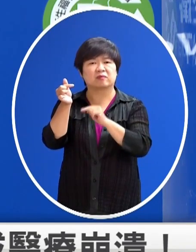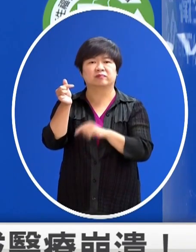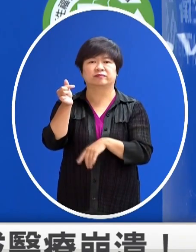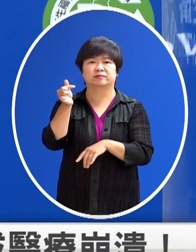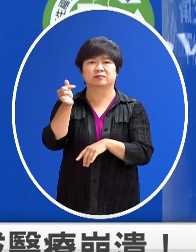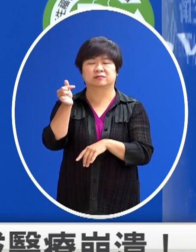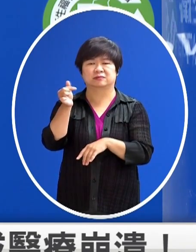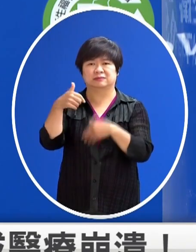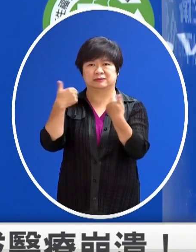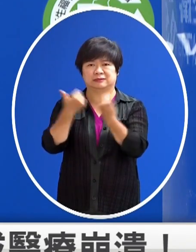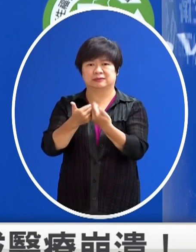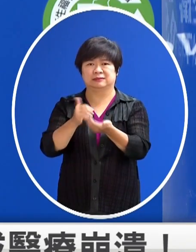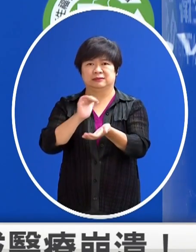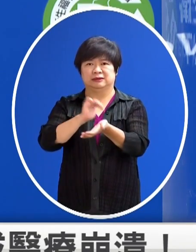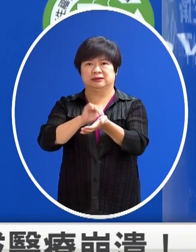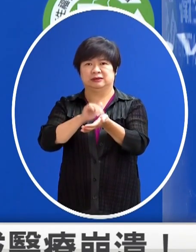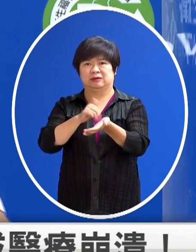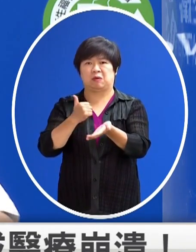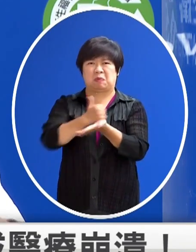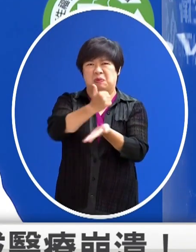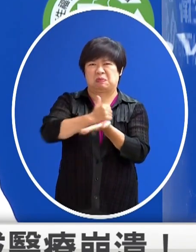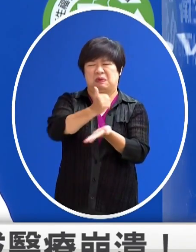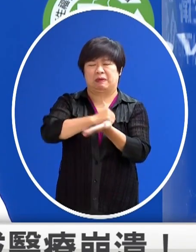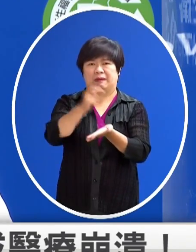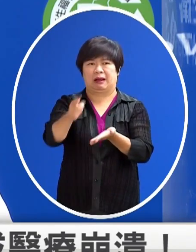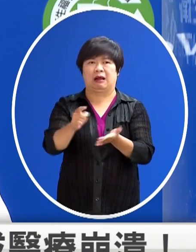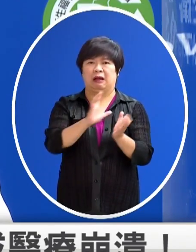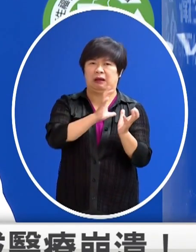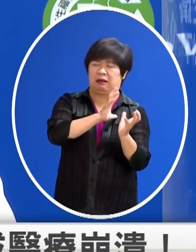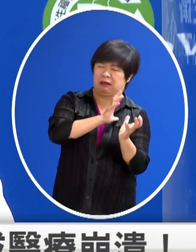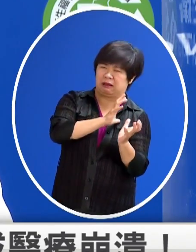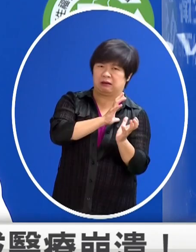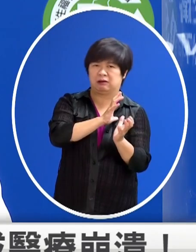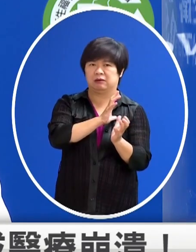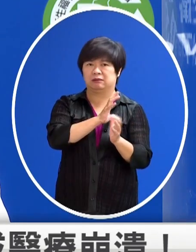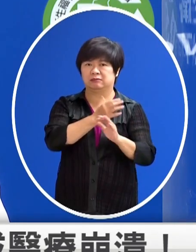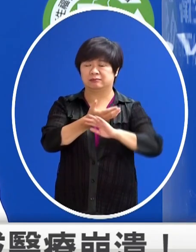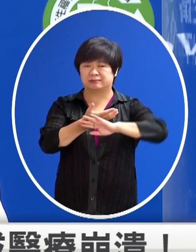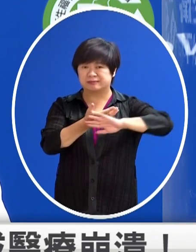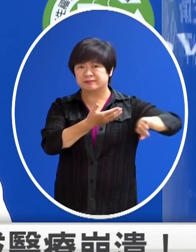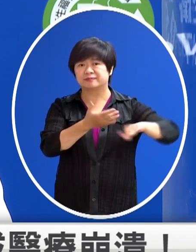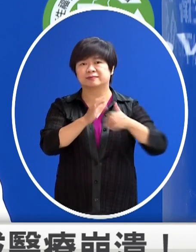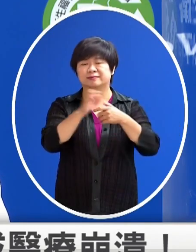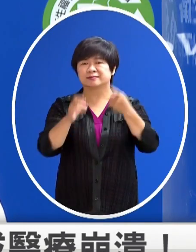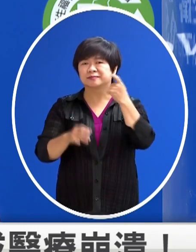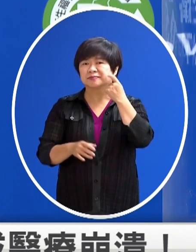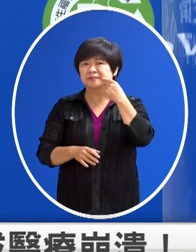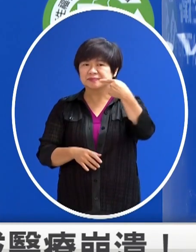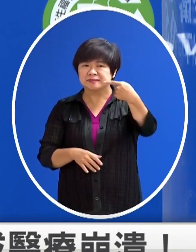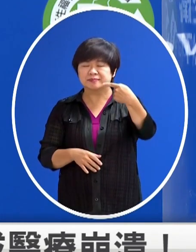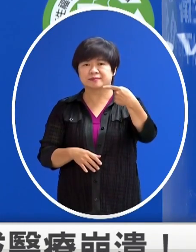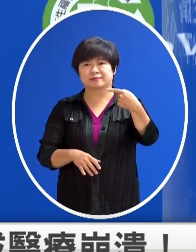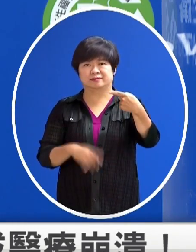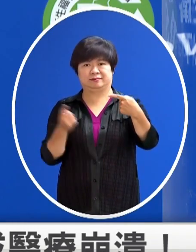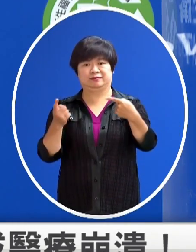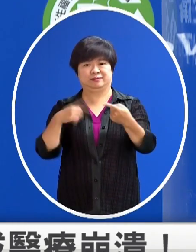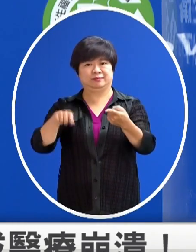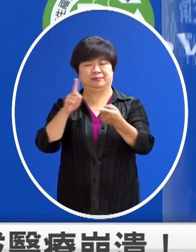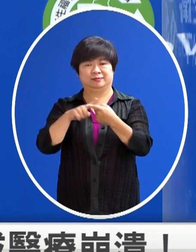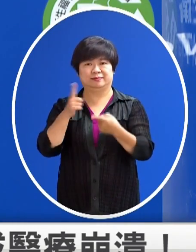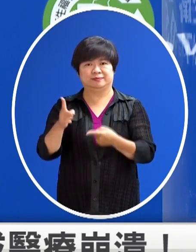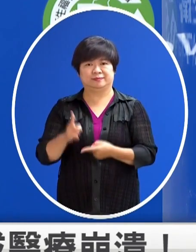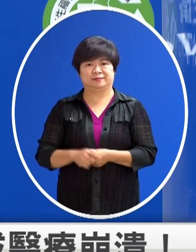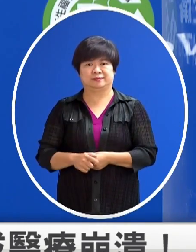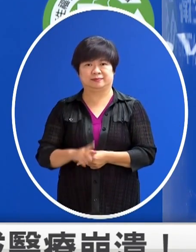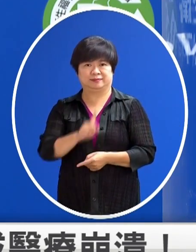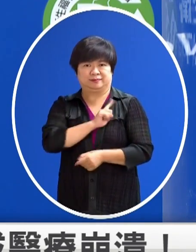疗量能压垮。那我们的这些伪阴性的病人在检疫期间，自己跟家人的